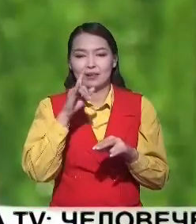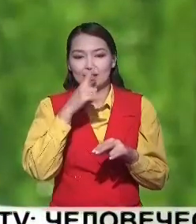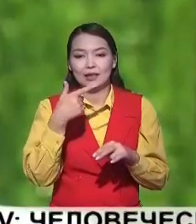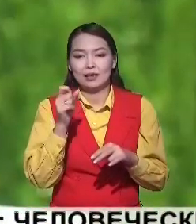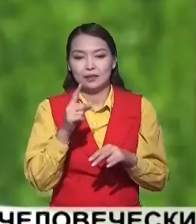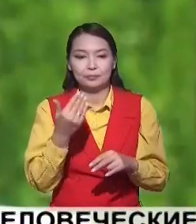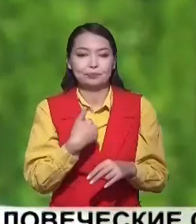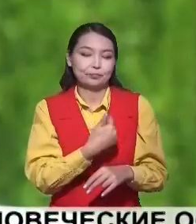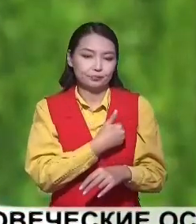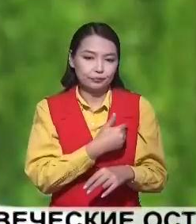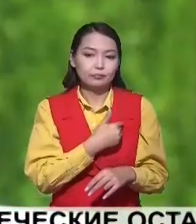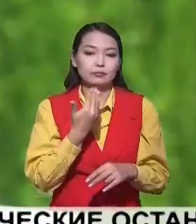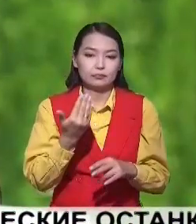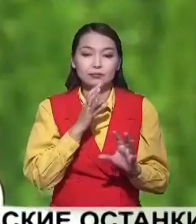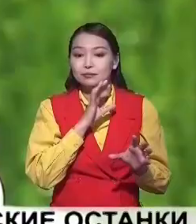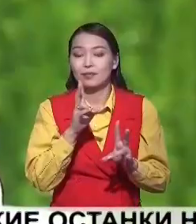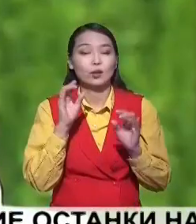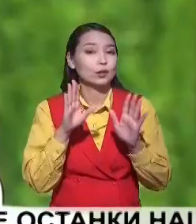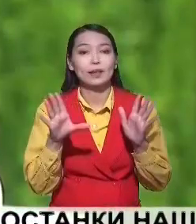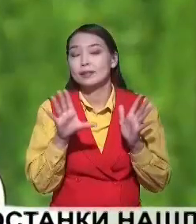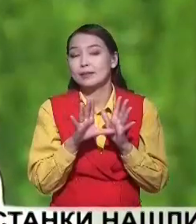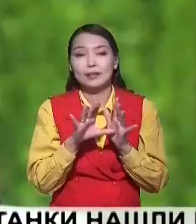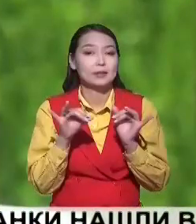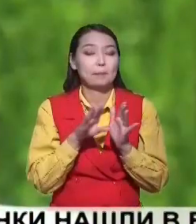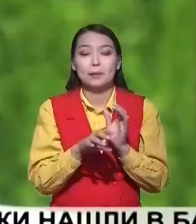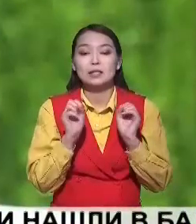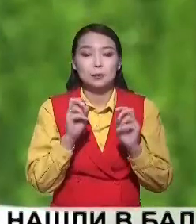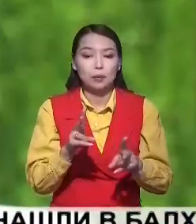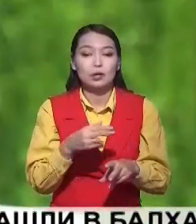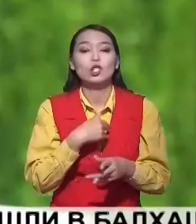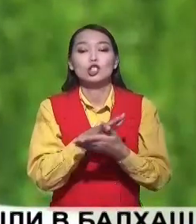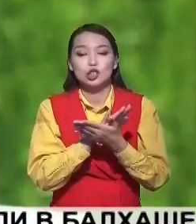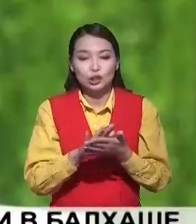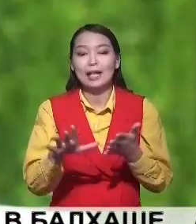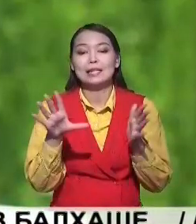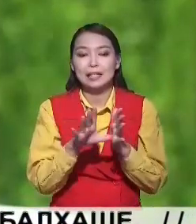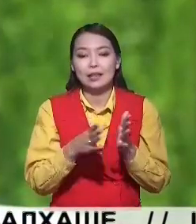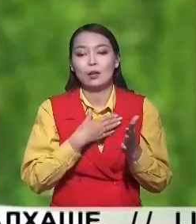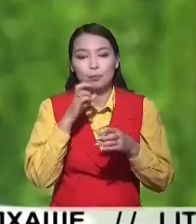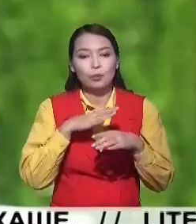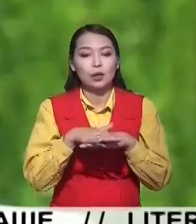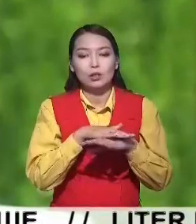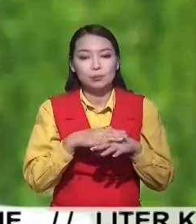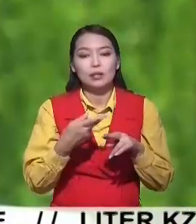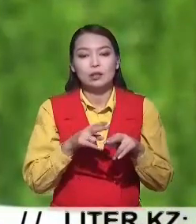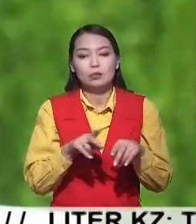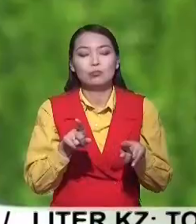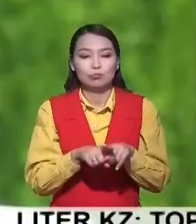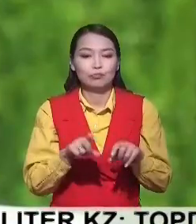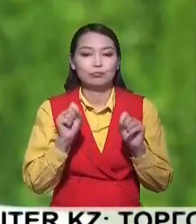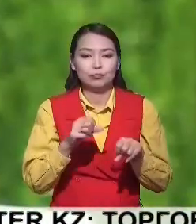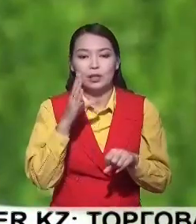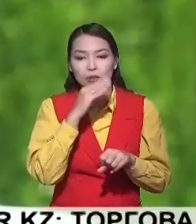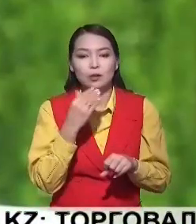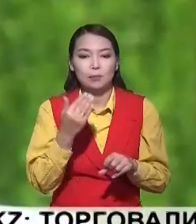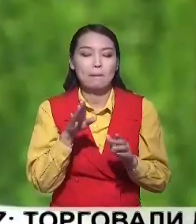мы хотим обеспечить не только энергетическую безопасность, но и чистую энергию для нашей страны, мы никоим образом не сможем